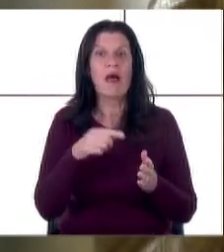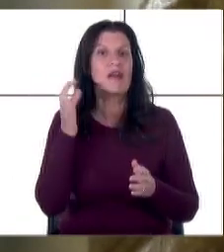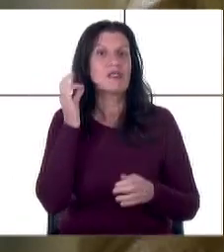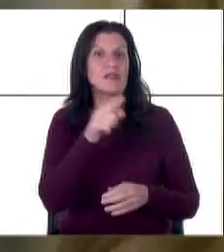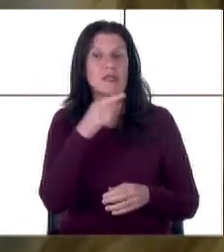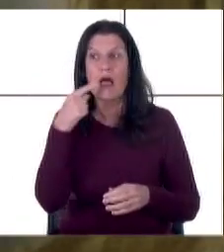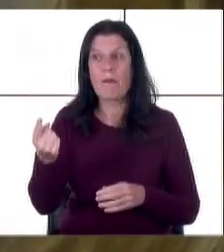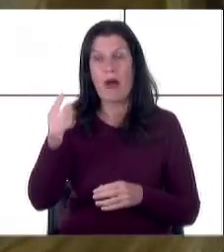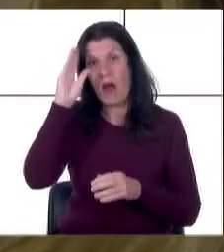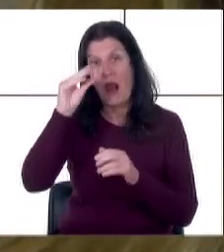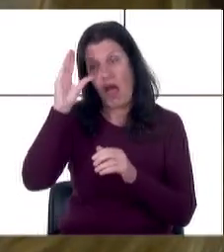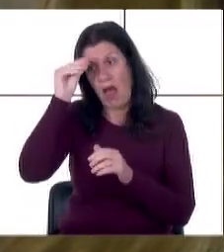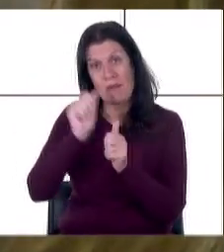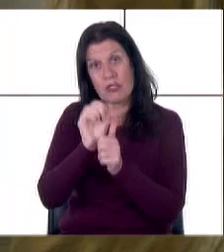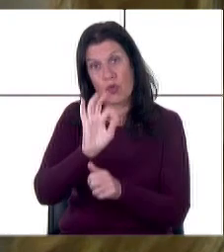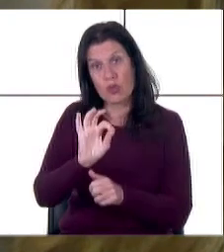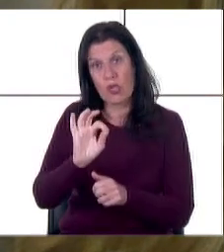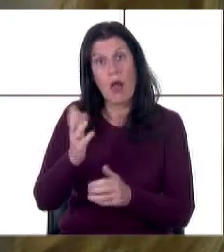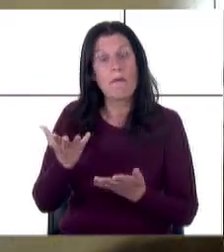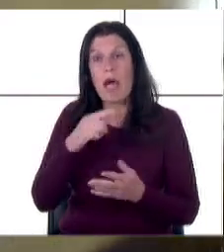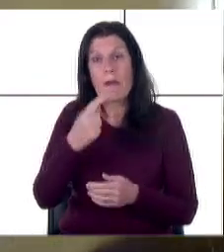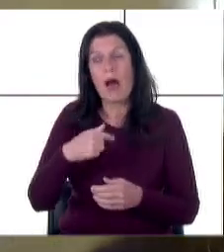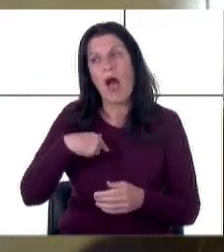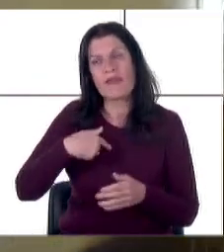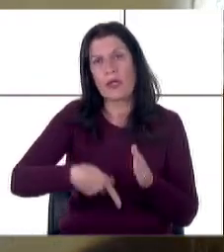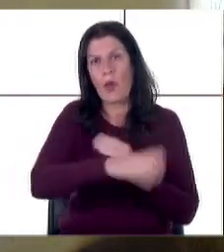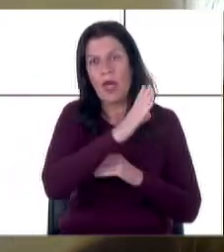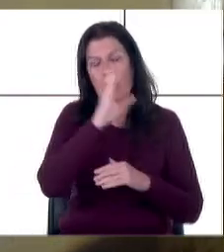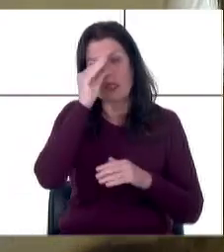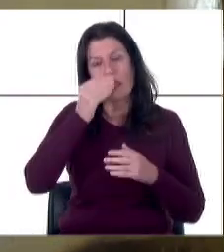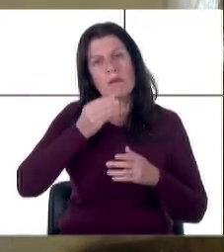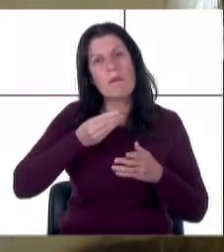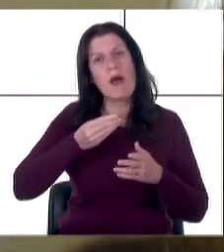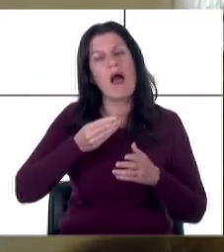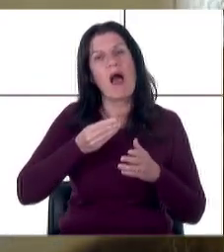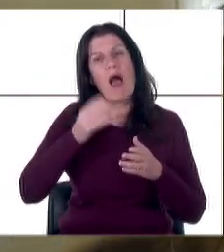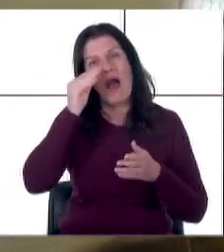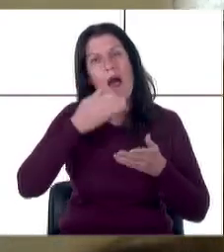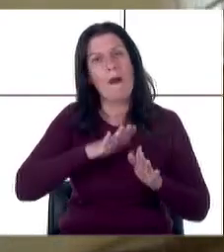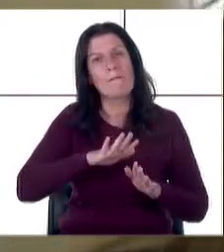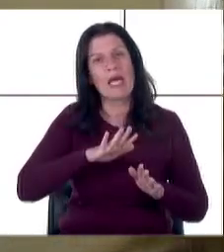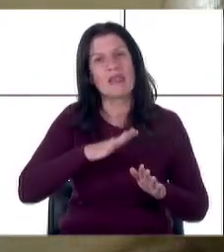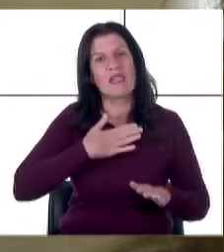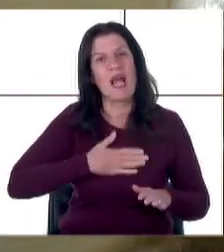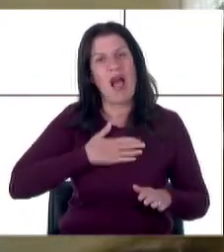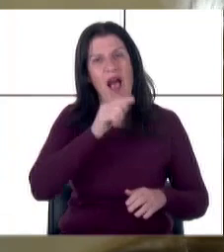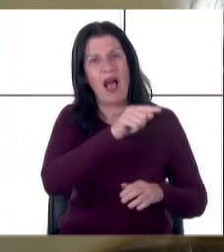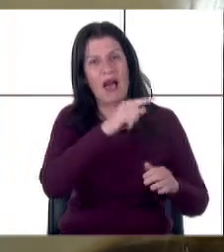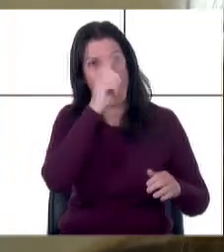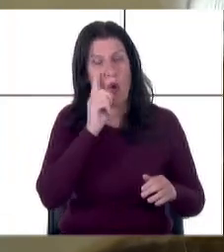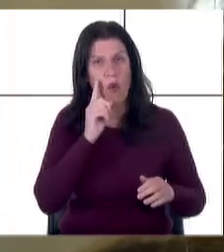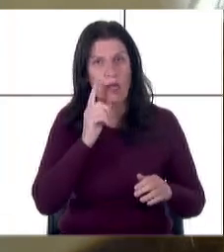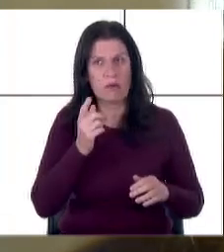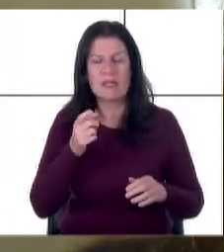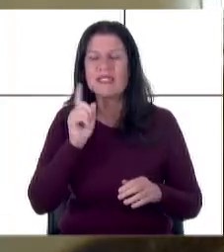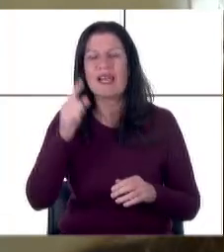שהיא עוזבת, היא לוקחת את הילד והיא נסעת להורים שלה לפני החג. צריך לדעת איך לפרק את הדבר הזה בזהירות, בצורה